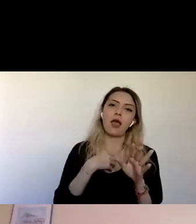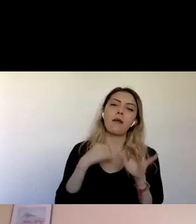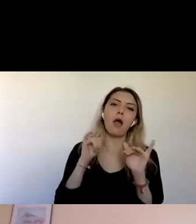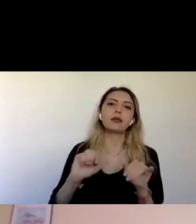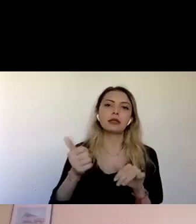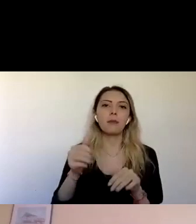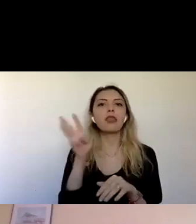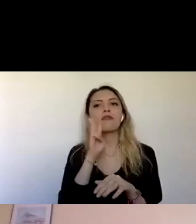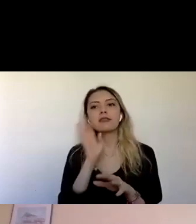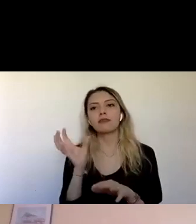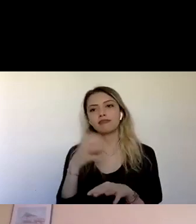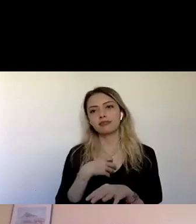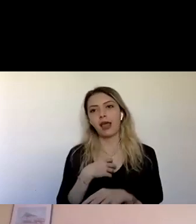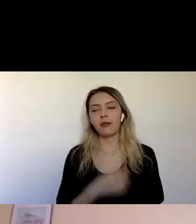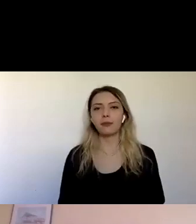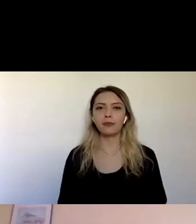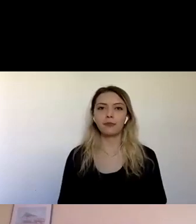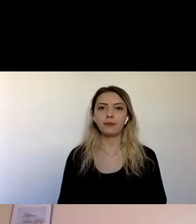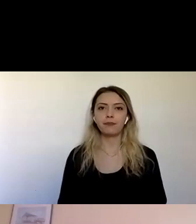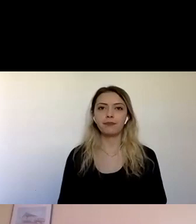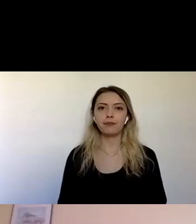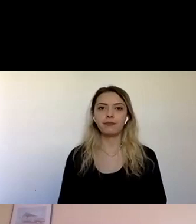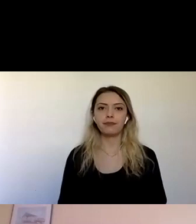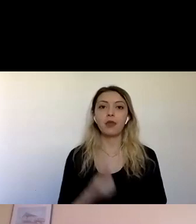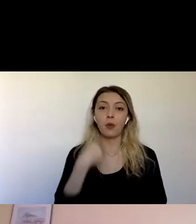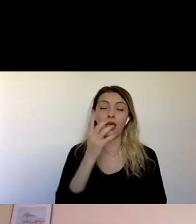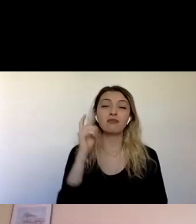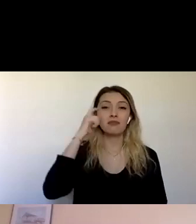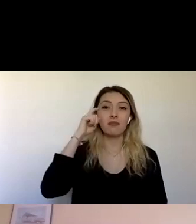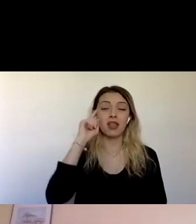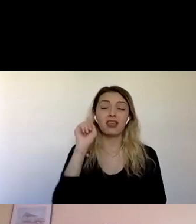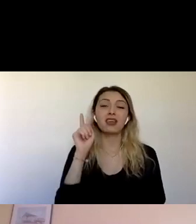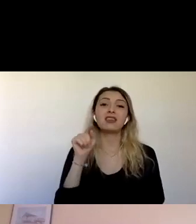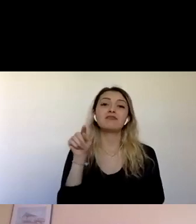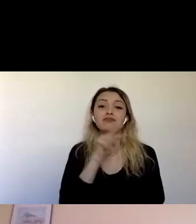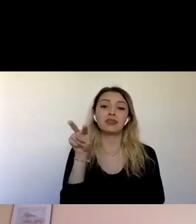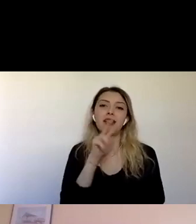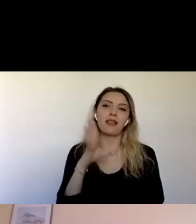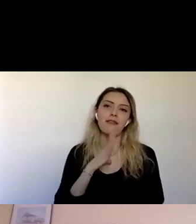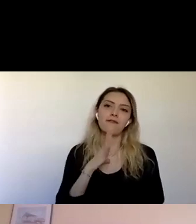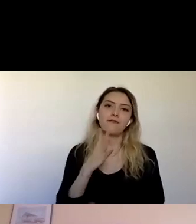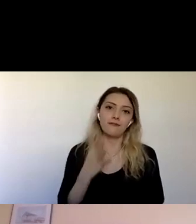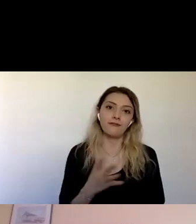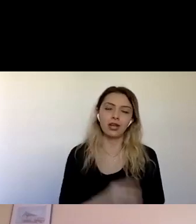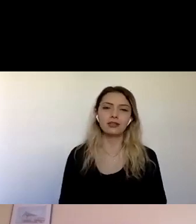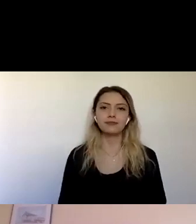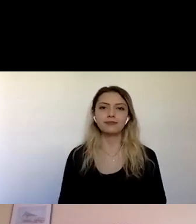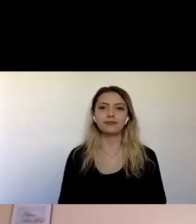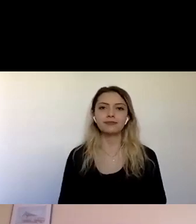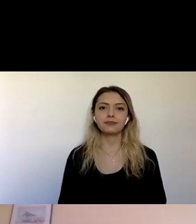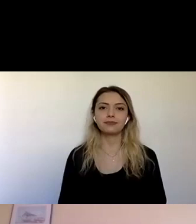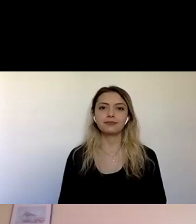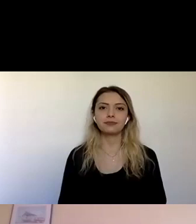Arkada Facebook gibi bir güç, bilgi gücü varken WhatsApp'ın ne kadar olduğu, ne kadar güvenli olduğu